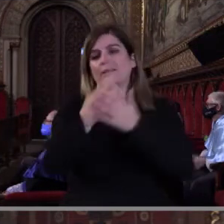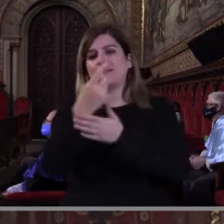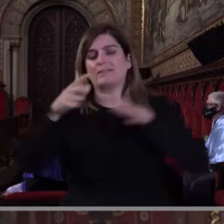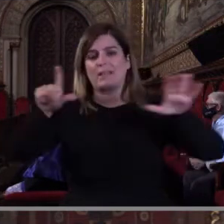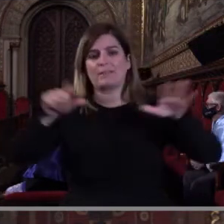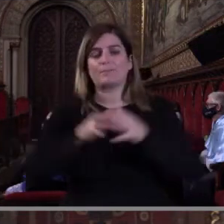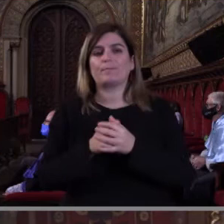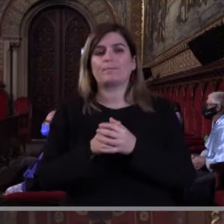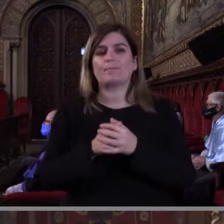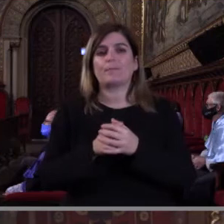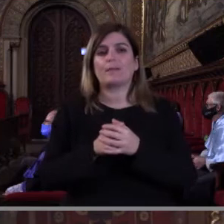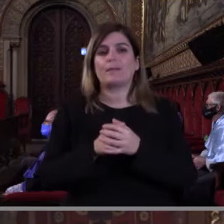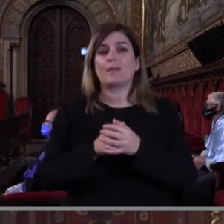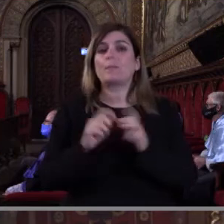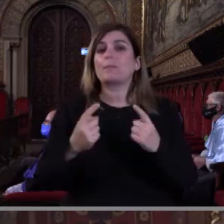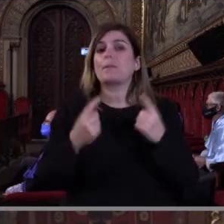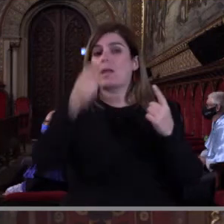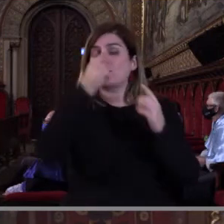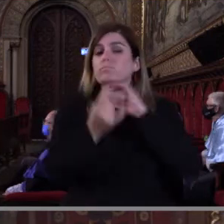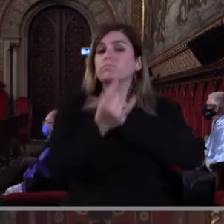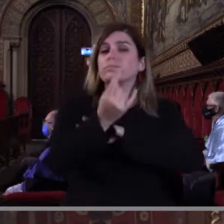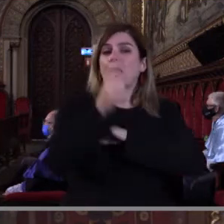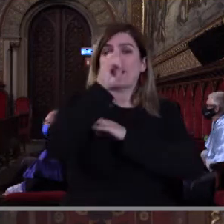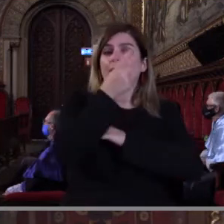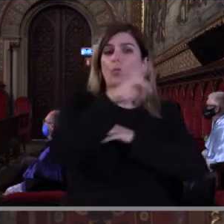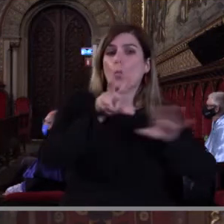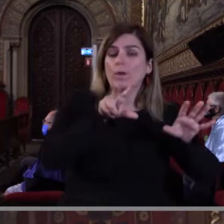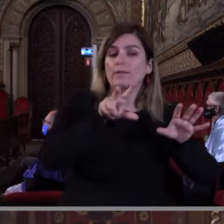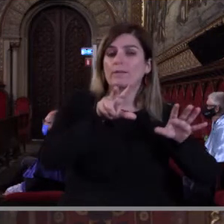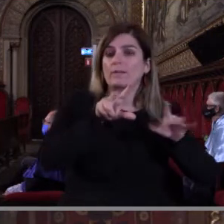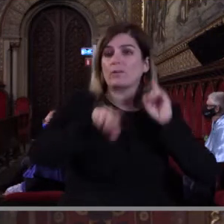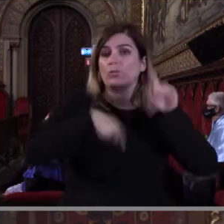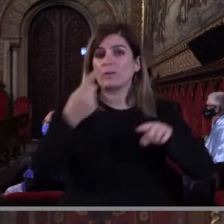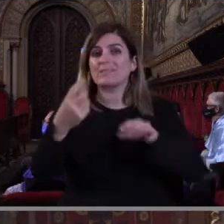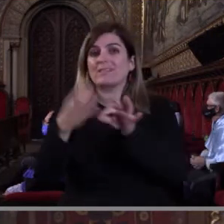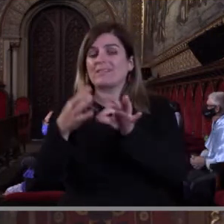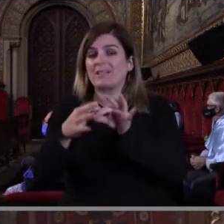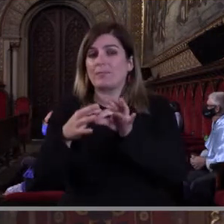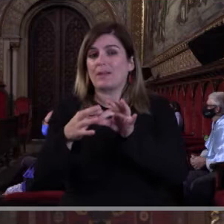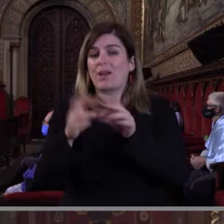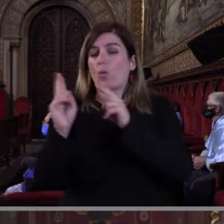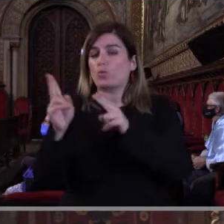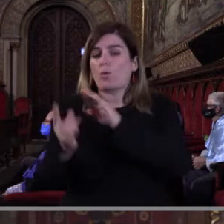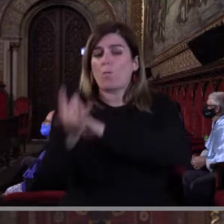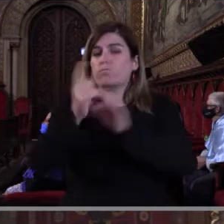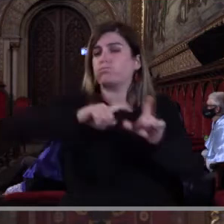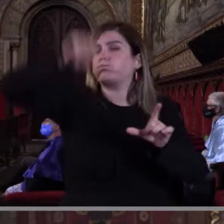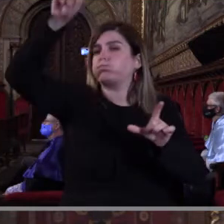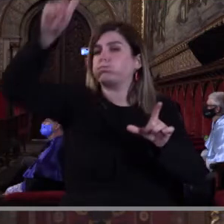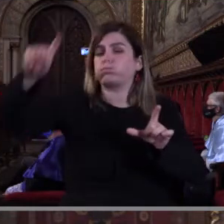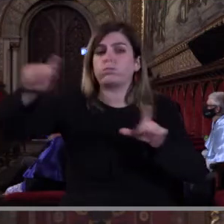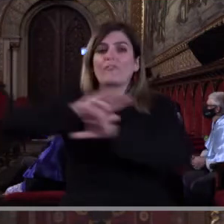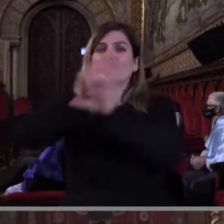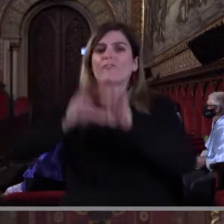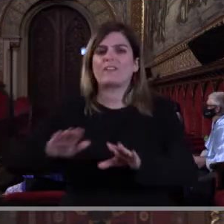la primavera de 1918. La segona onada ho va fer el mes de setembre. El pic va arribar a l'octubre i va acabar el desembre